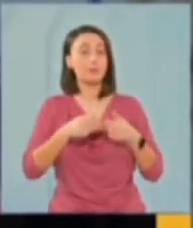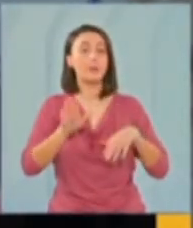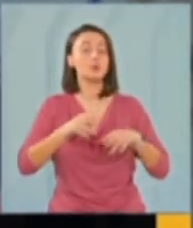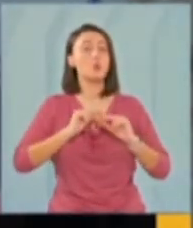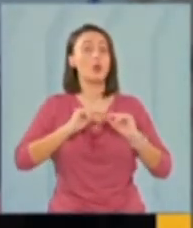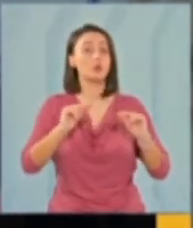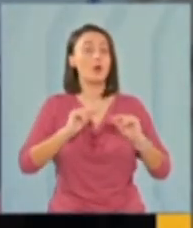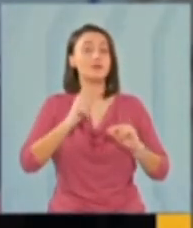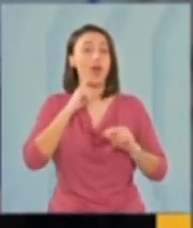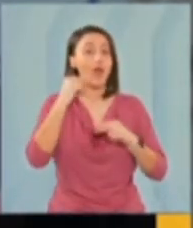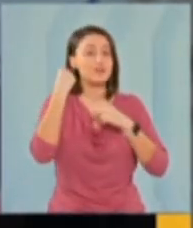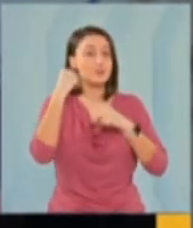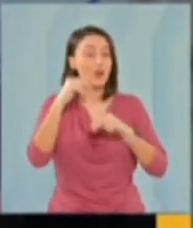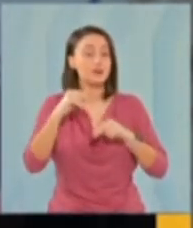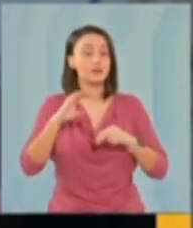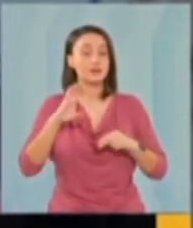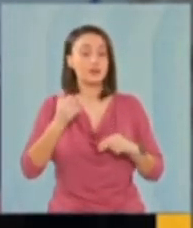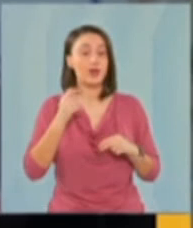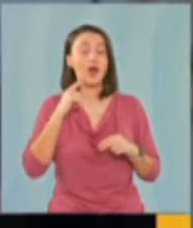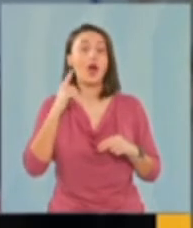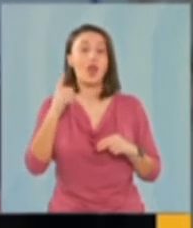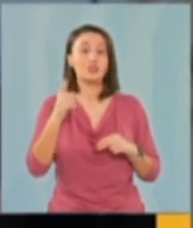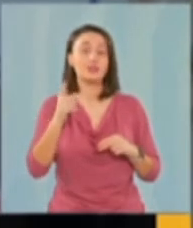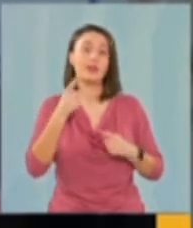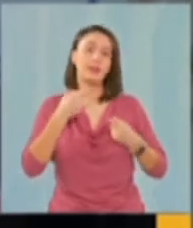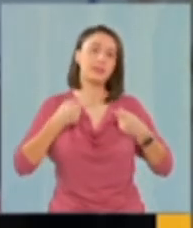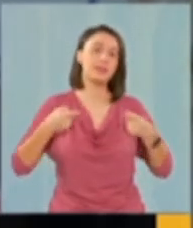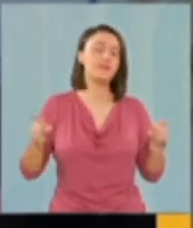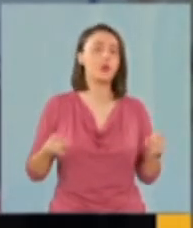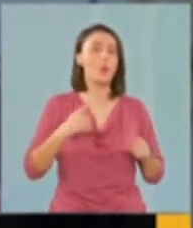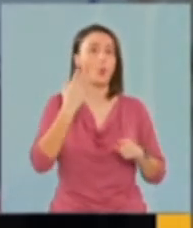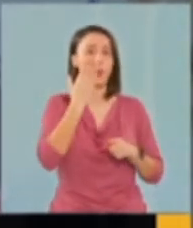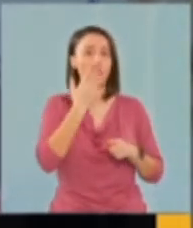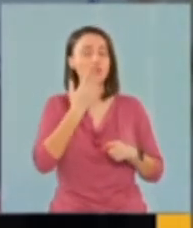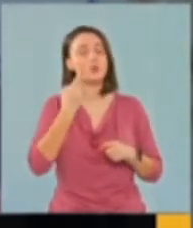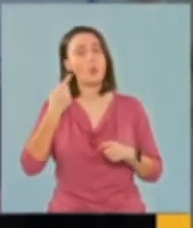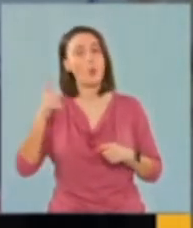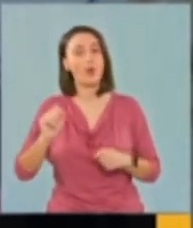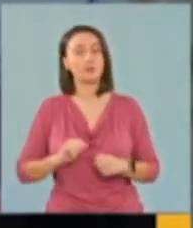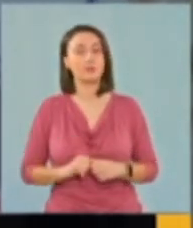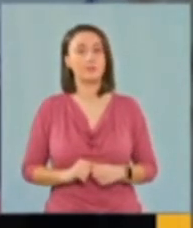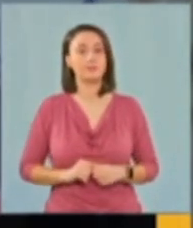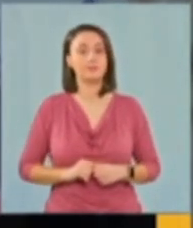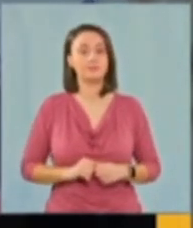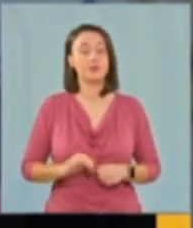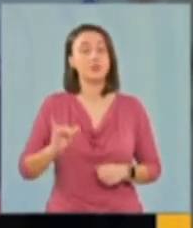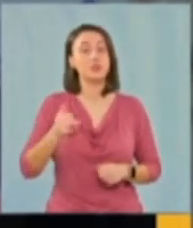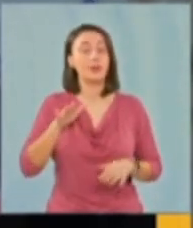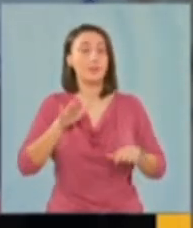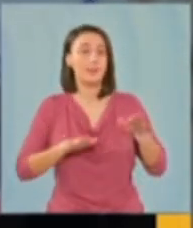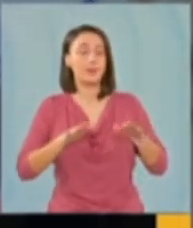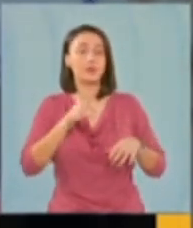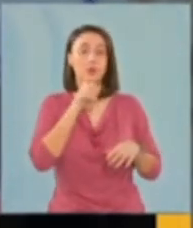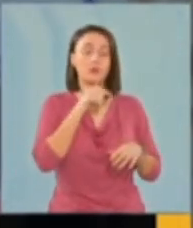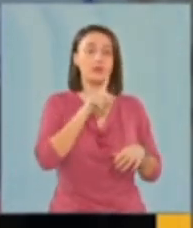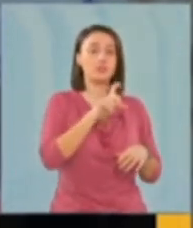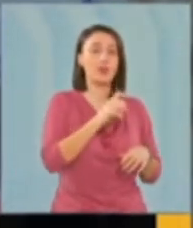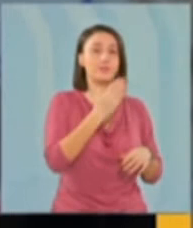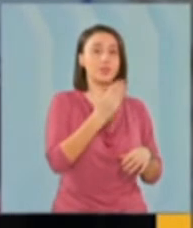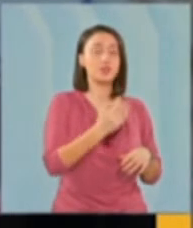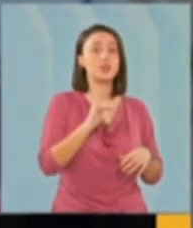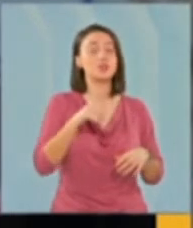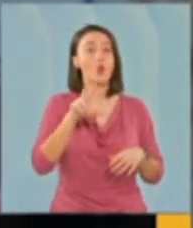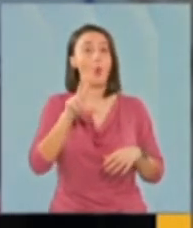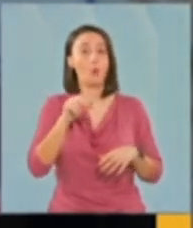Ministrul Educației a explicat că acesta diferă de la o unitate de învățământ la alta, iar media ar fi între